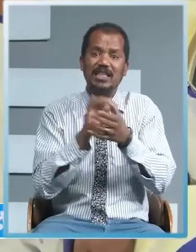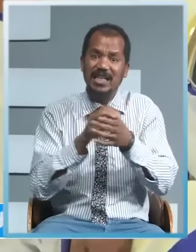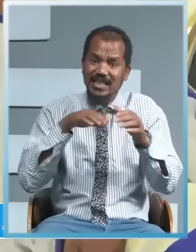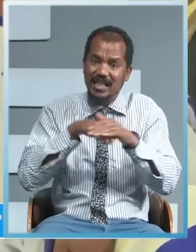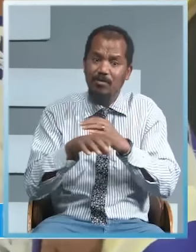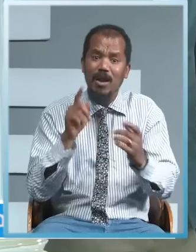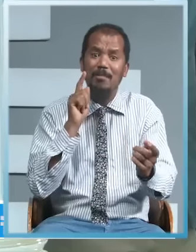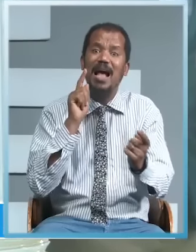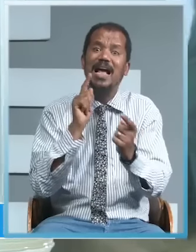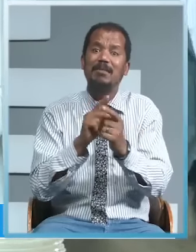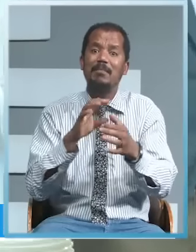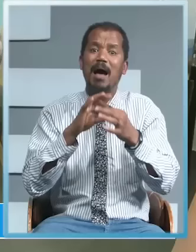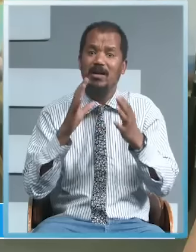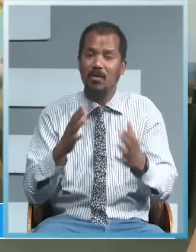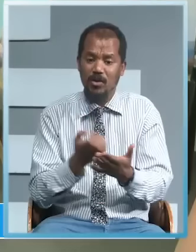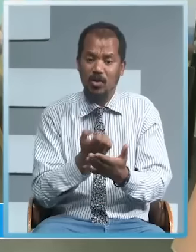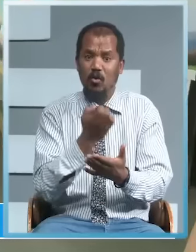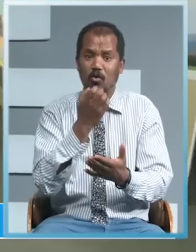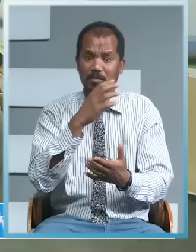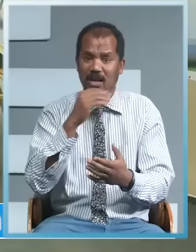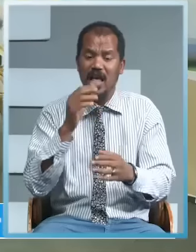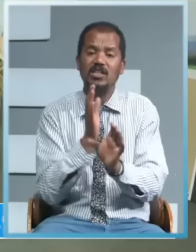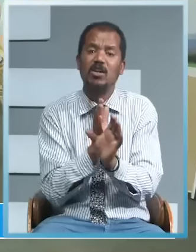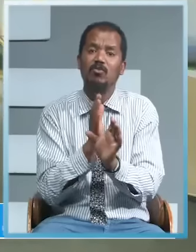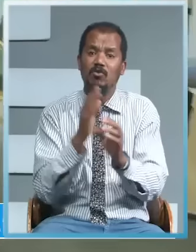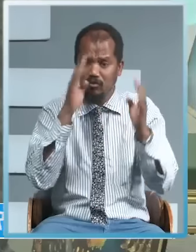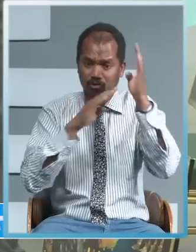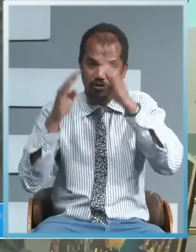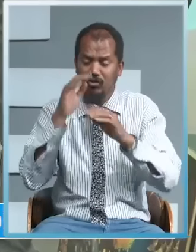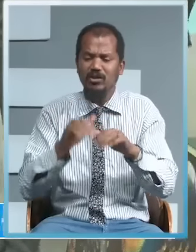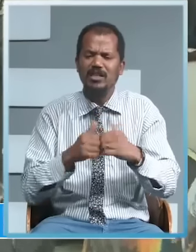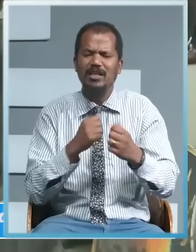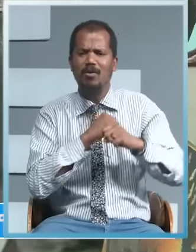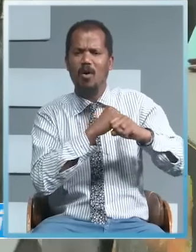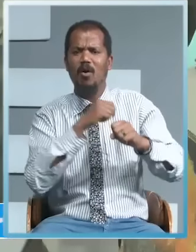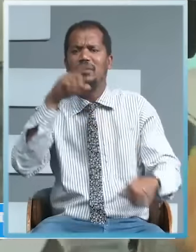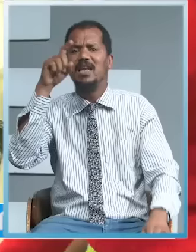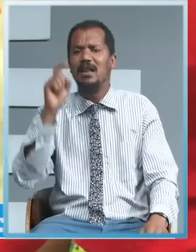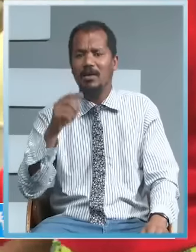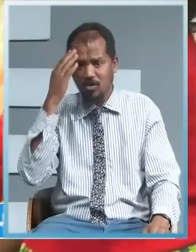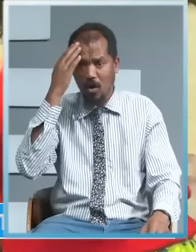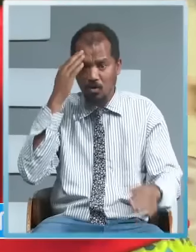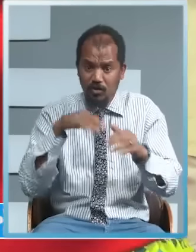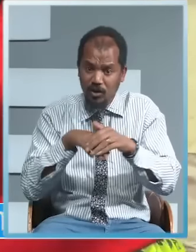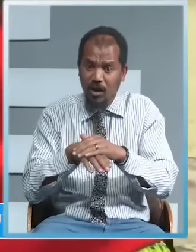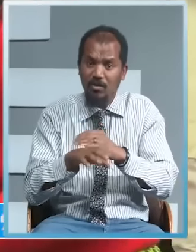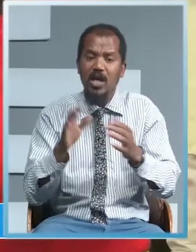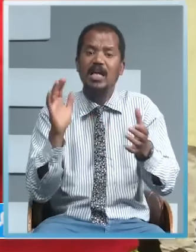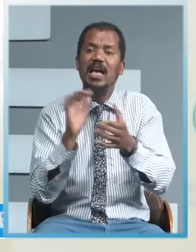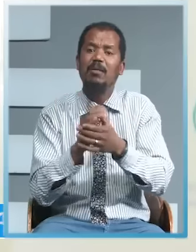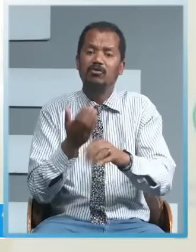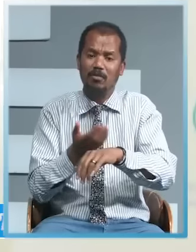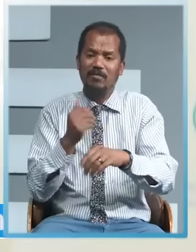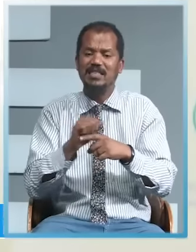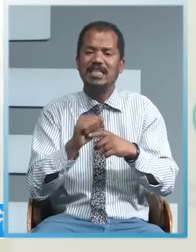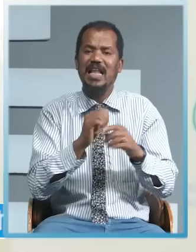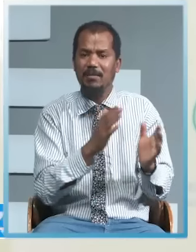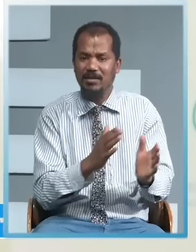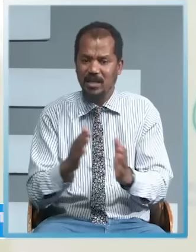ሲገቡ ለሚያጋጥሟቸው ማህበራዊ፣ ኢኮኖሚያዊና ስነ ልቦናዊ ችግሮች እንዴት መቋቋም እንዳለባቸው አውቀው እንዲገቡ ከጋብቻው በፊት